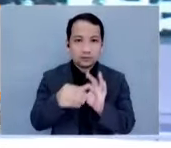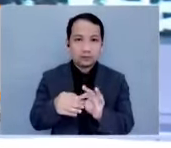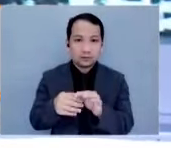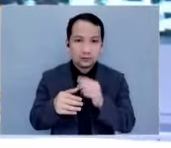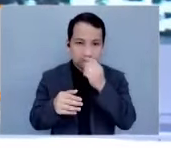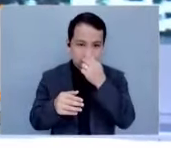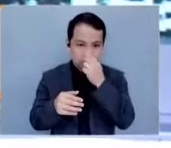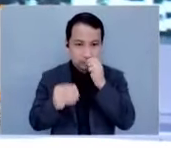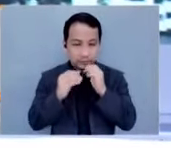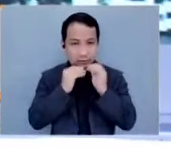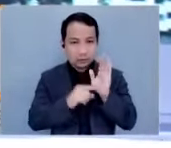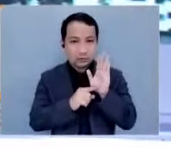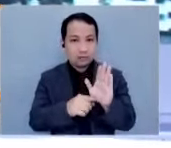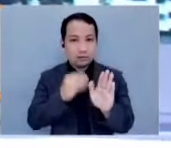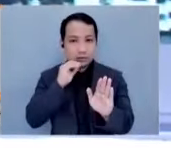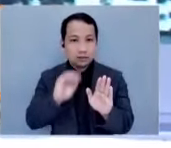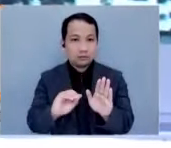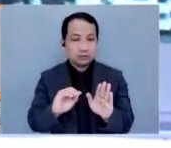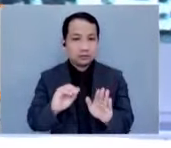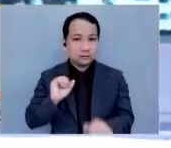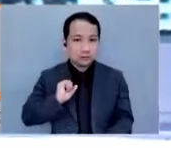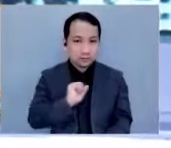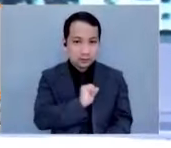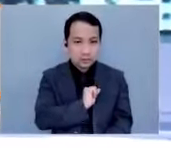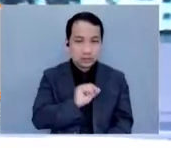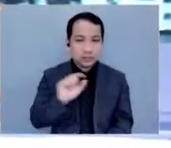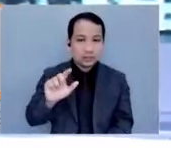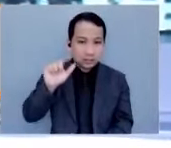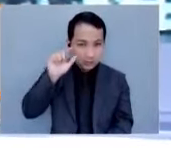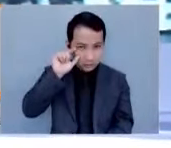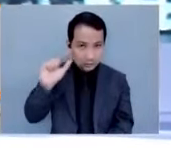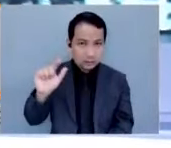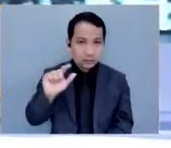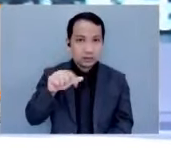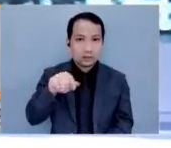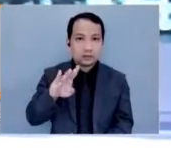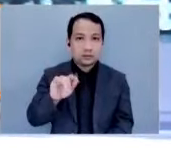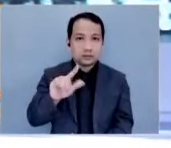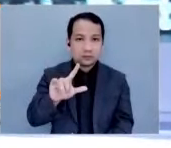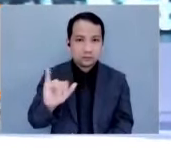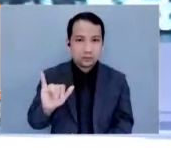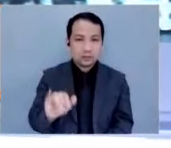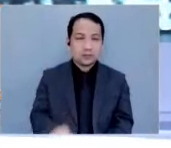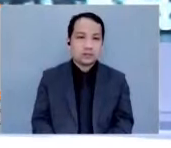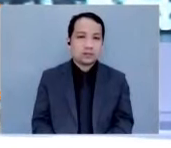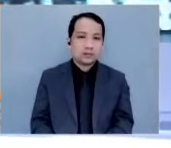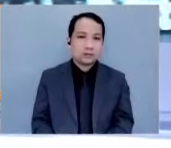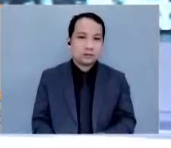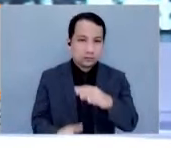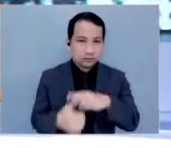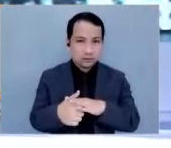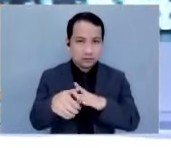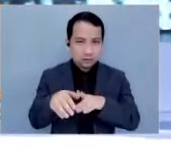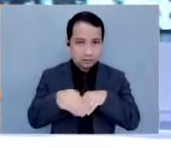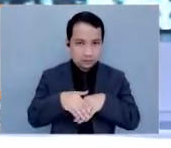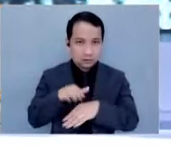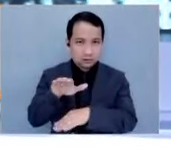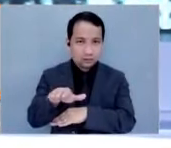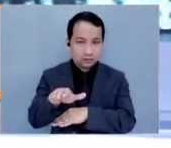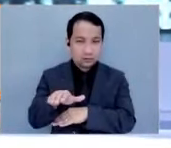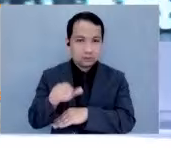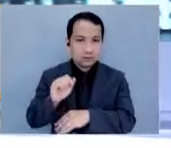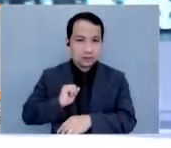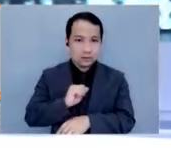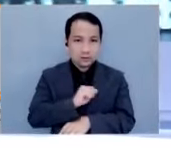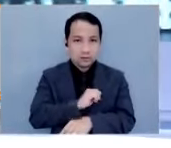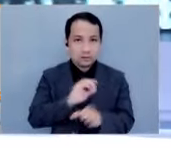ng show cause order ang Senado laban kay Pastor Apollo Kibuloy. Inilabas yan ngayong hapon ng Senate Committee on